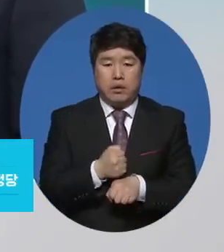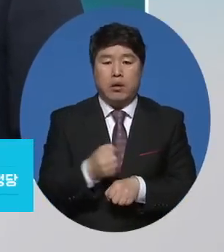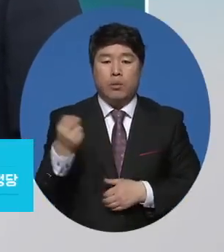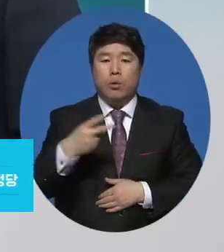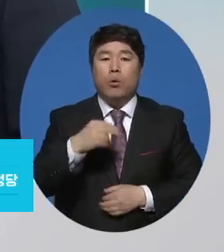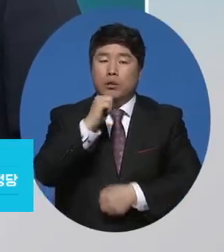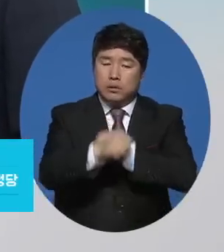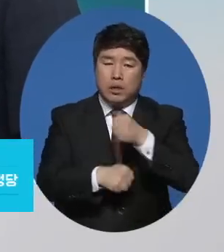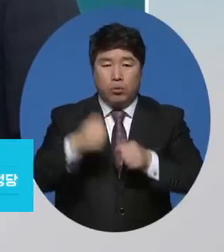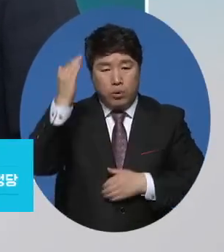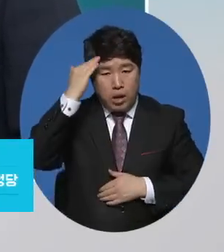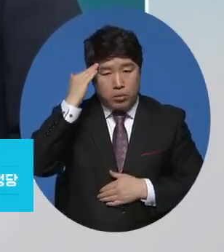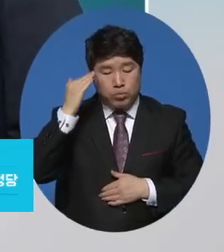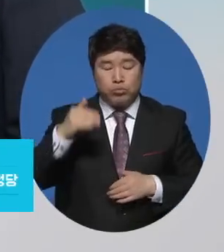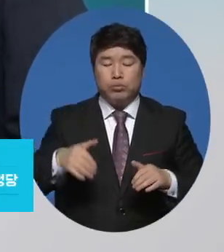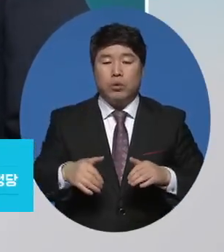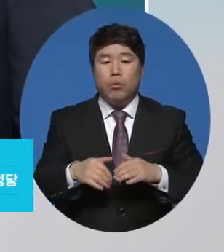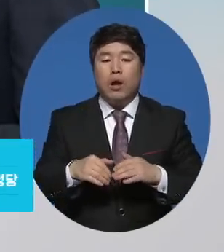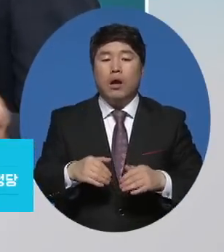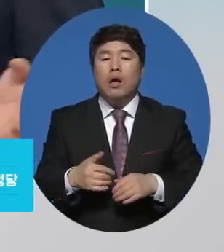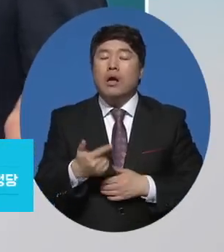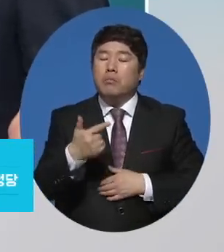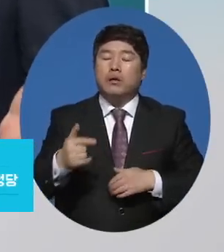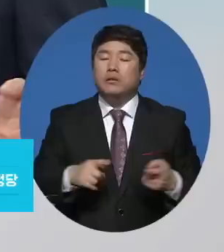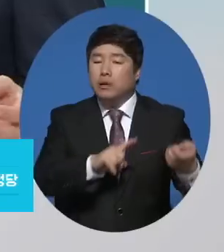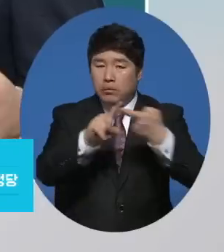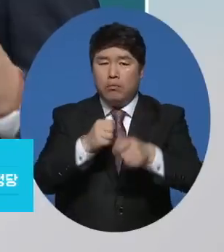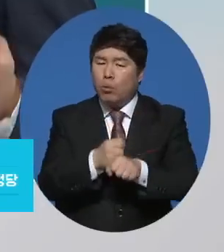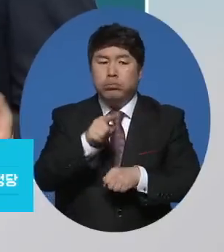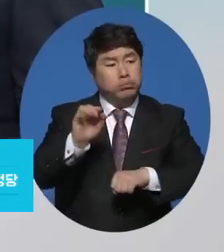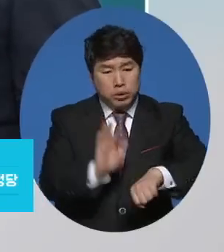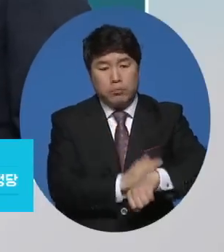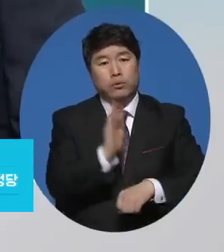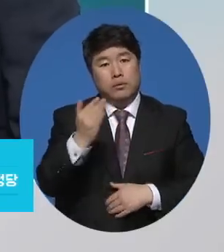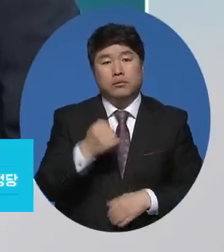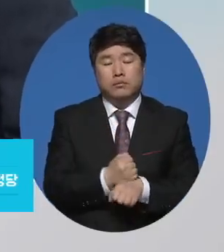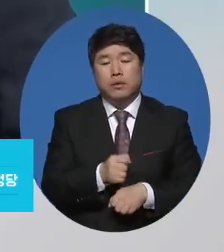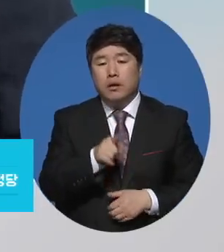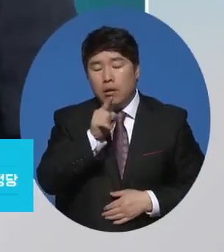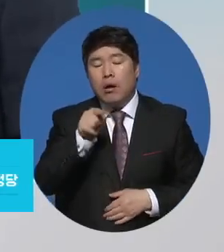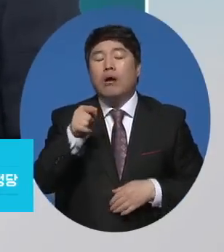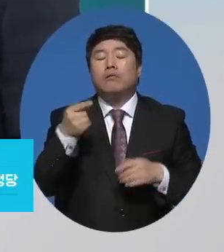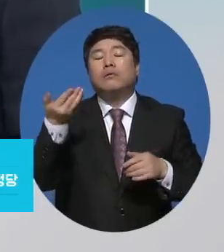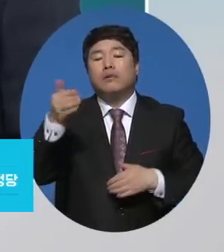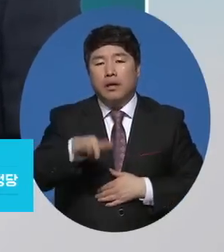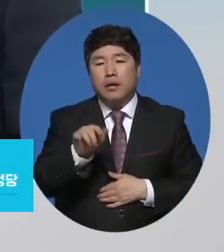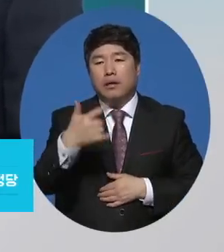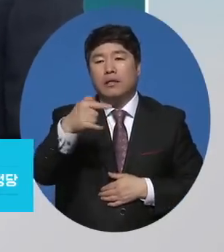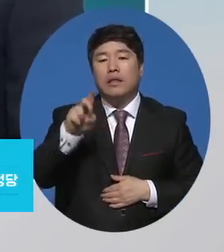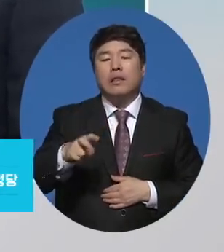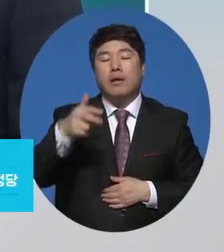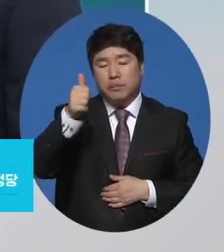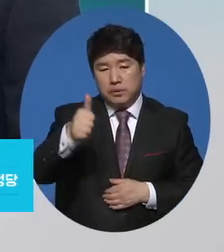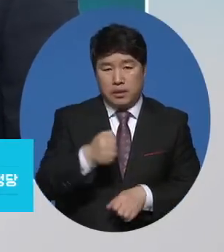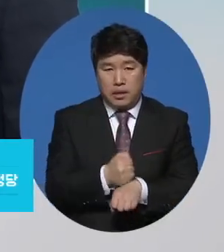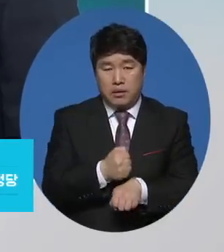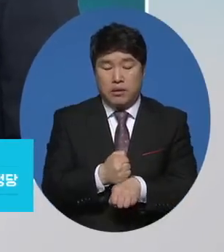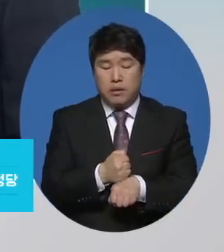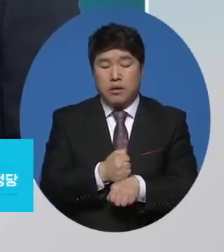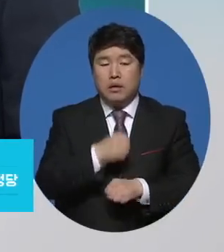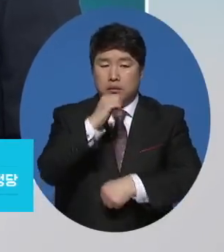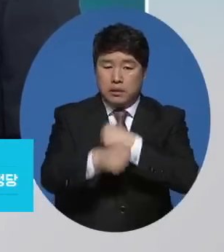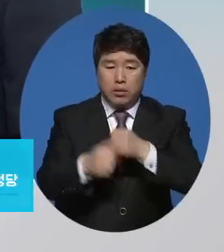자유한국 당하고 대연정을 한대요 아니 그러니까 잠깐만요 그러니까 그런 그런데 남지 사에서는 그 자유한국